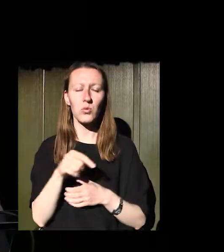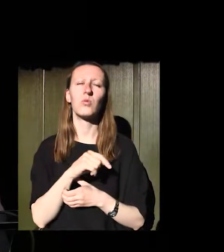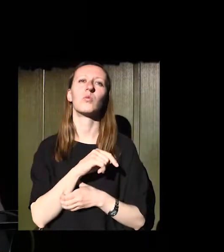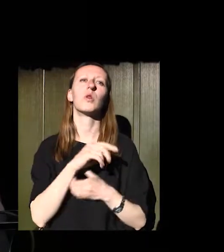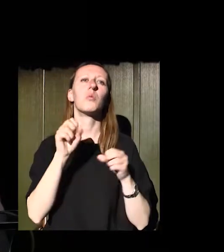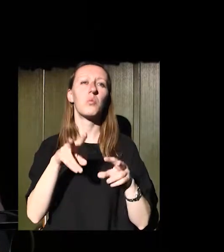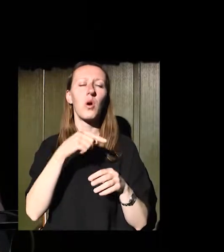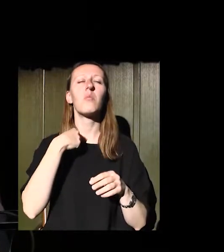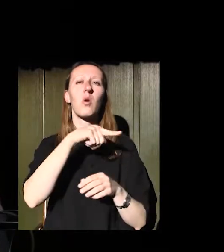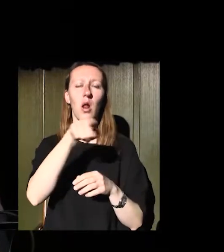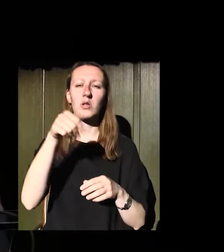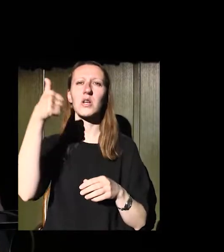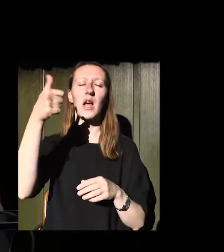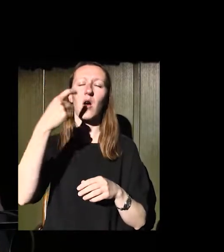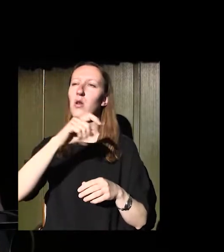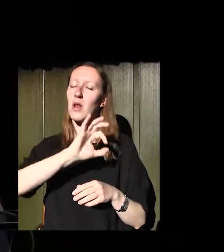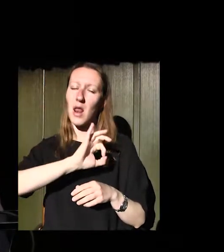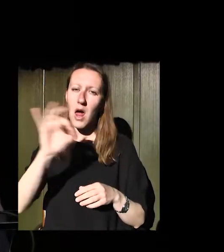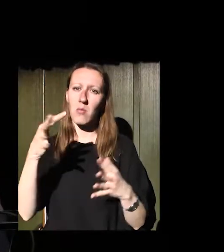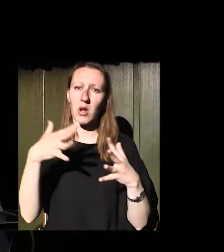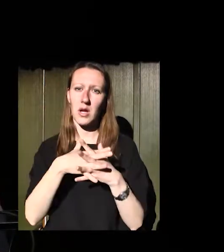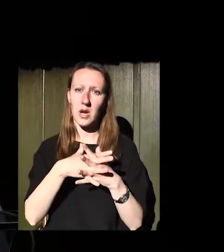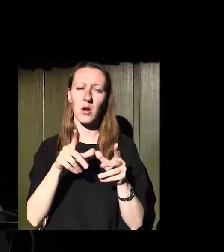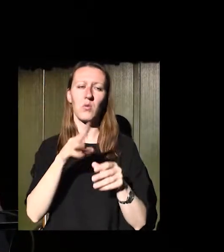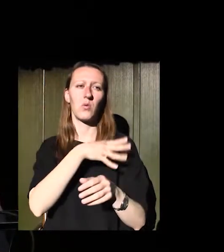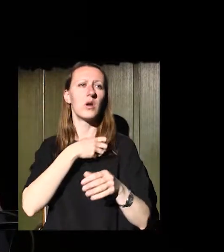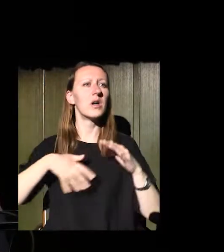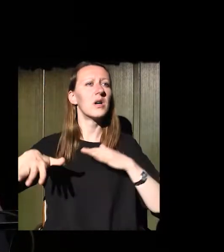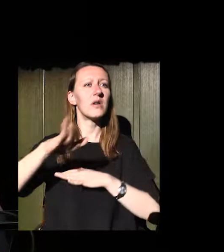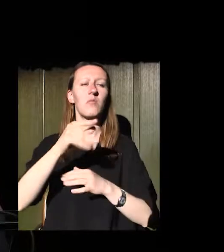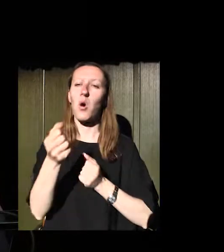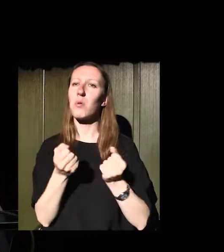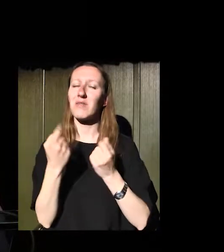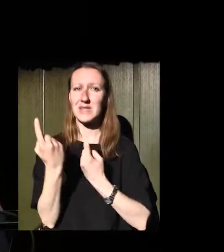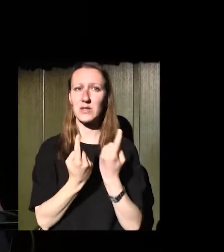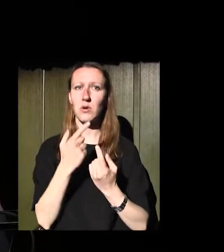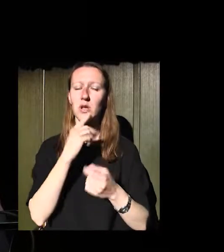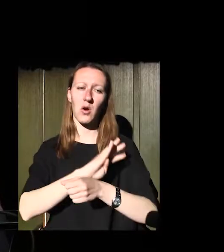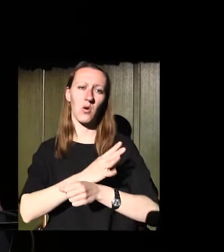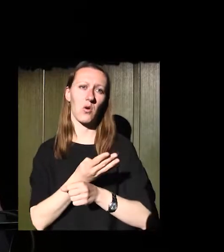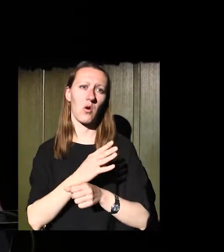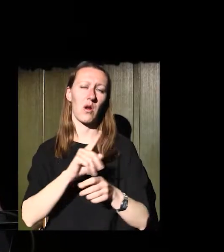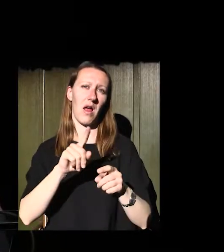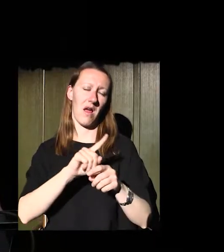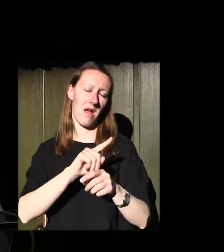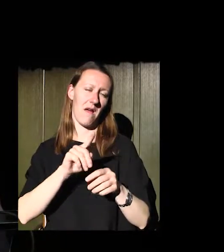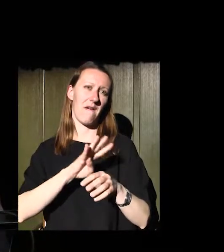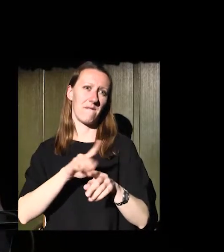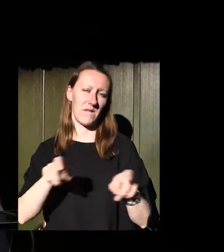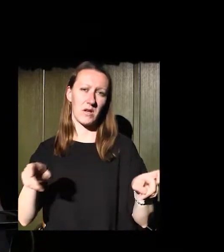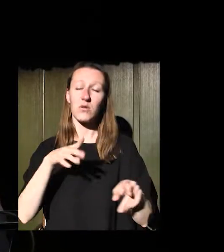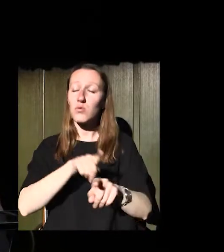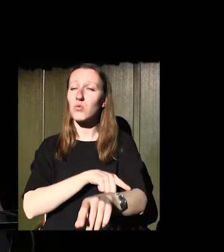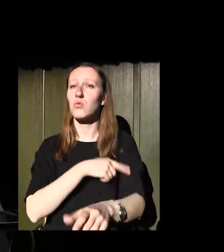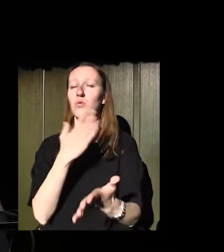sugrađana, Pula je proglašena jednim od najuspješnijih gradova u Hrvatskoj po upravljanju situacijom s koronavirusom.